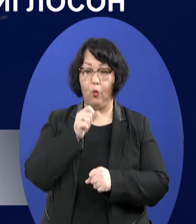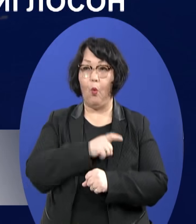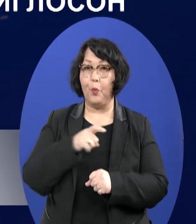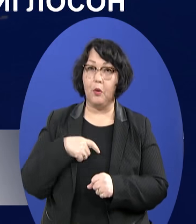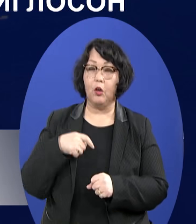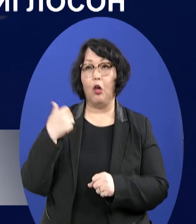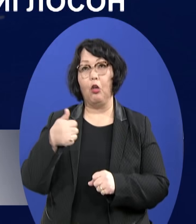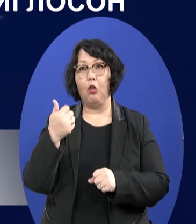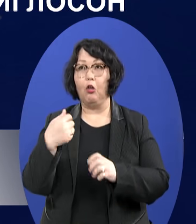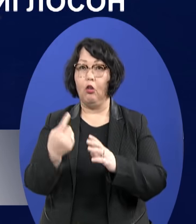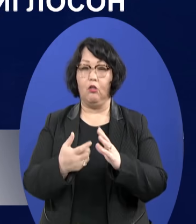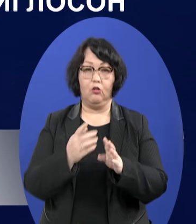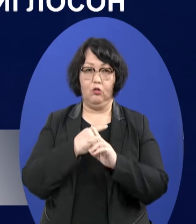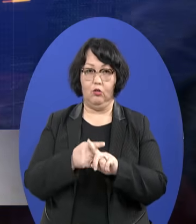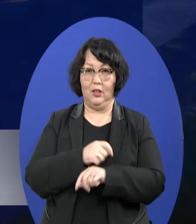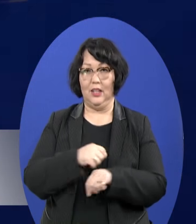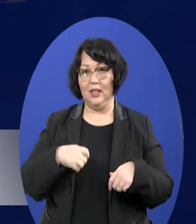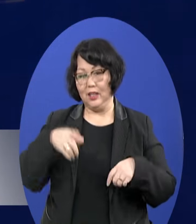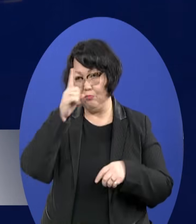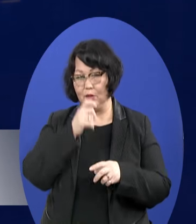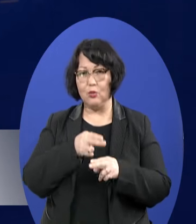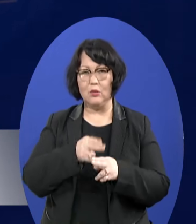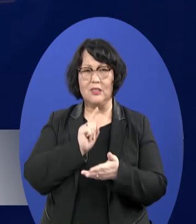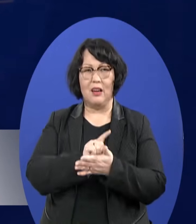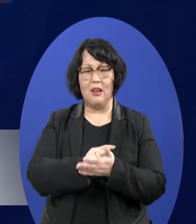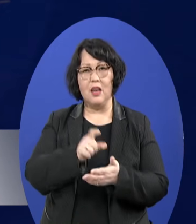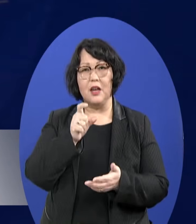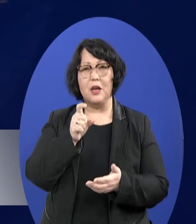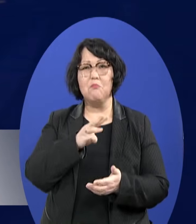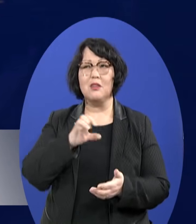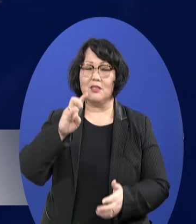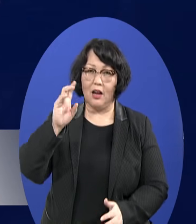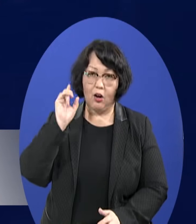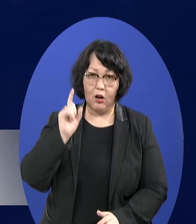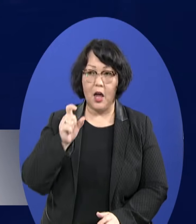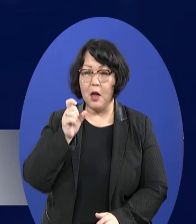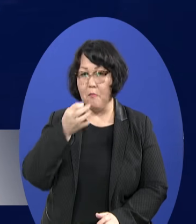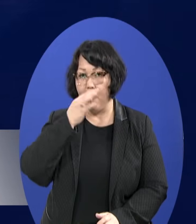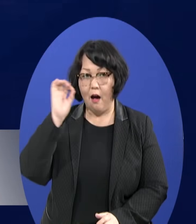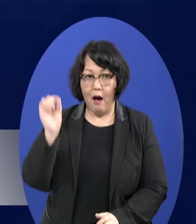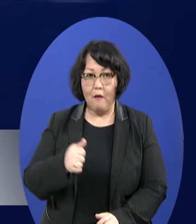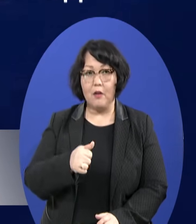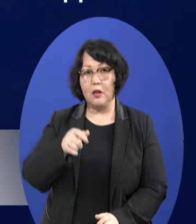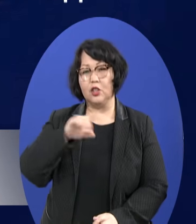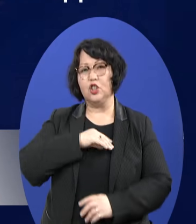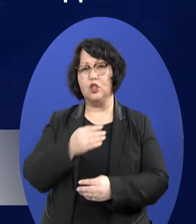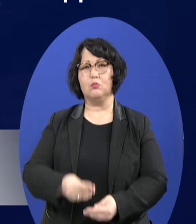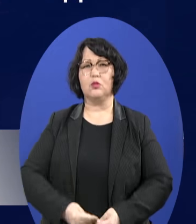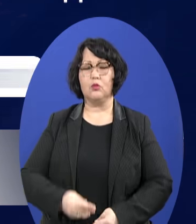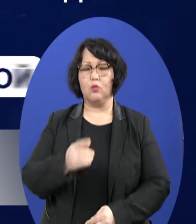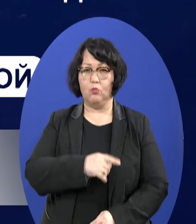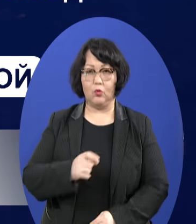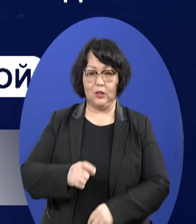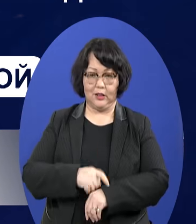бол иргэдийн хувьд эмнэлгийн зайлшгүй тусламж үйлчилгээ авах, эмийн сан орох, үзлэгийн цаг авсан жирэмсэн хүмүүс эмнэлгийн бичгээ үзүүлээд